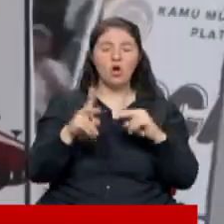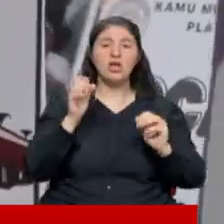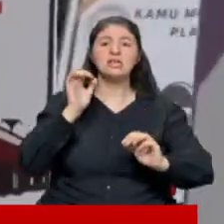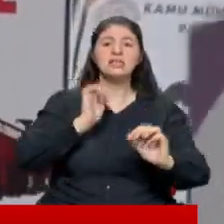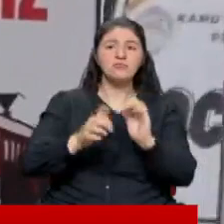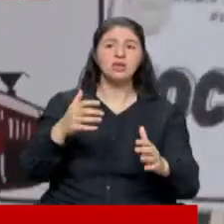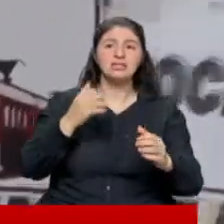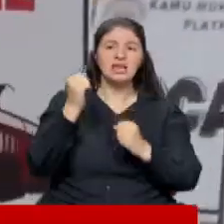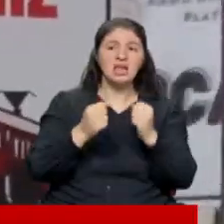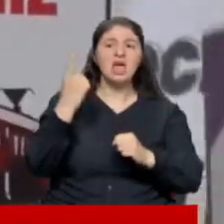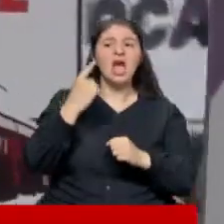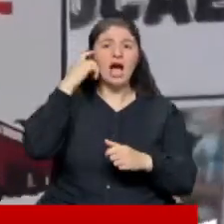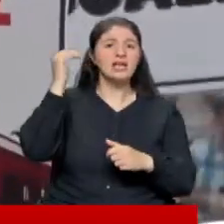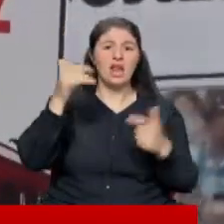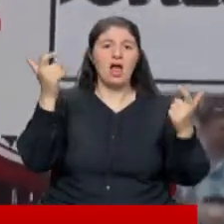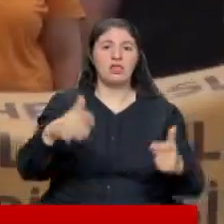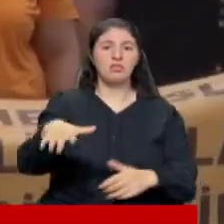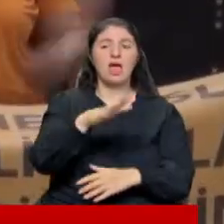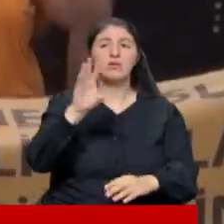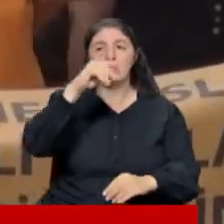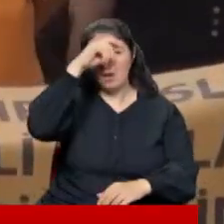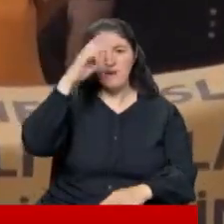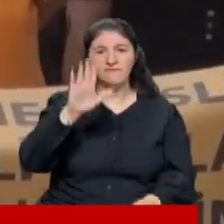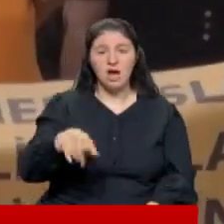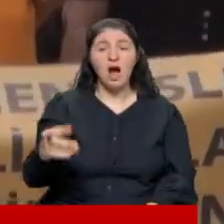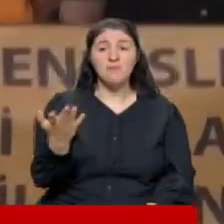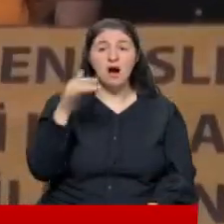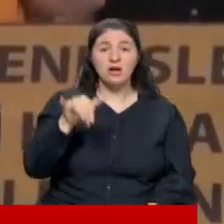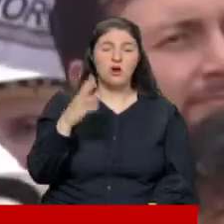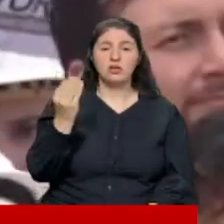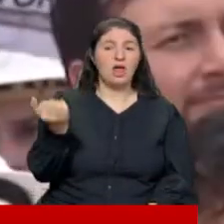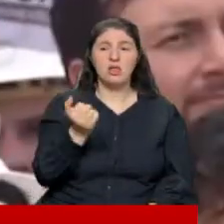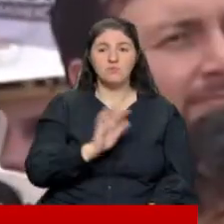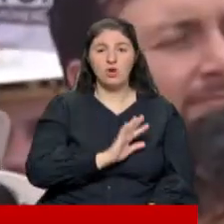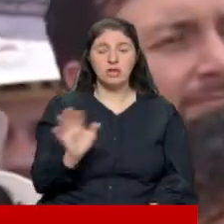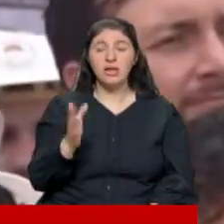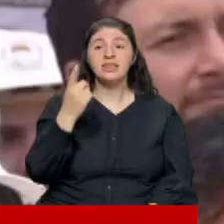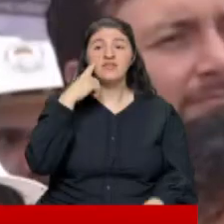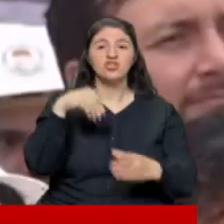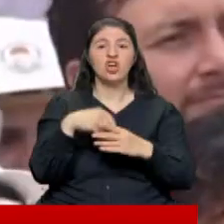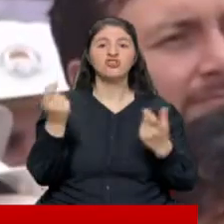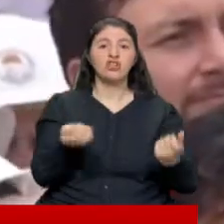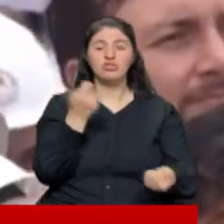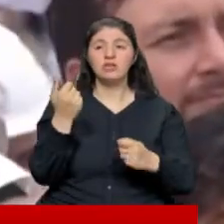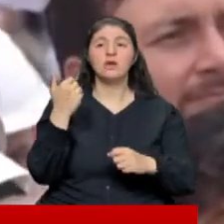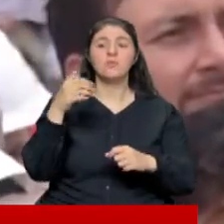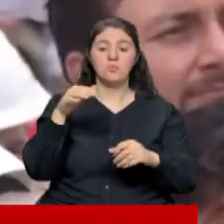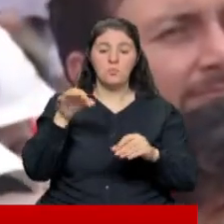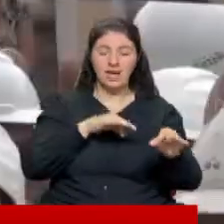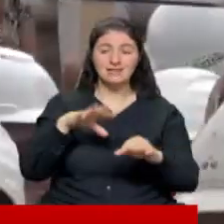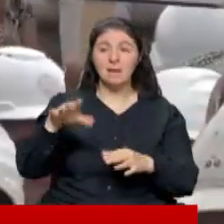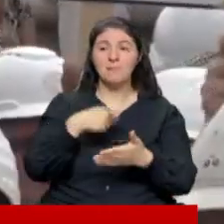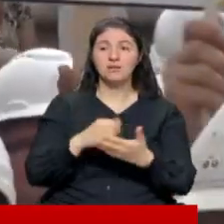sanayi ilk akla gelen alanlar. Hepsinde emekleri var ama hak ettiklerini alamıyorlar. Kamuda çalışan mühendisler